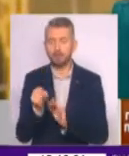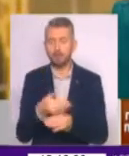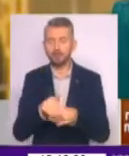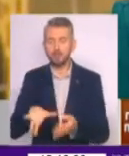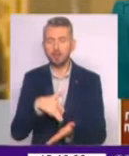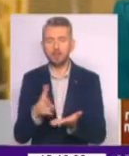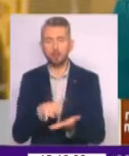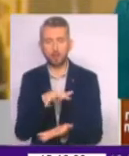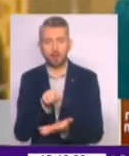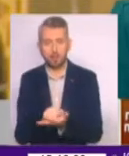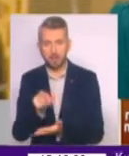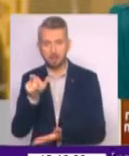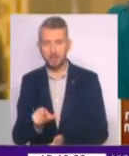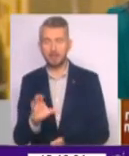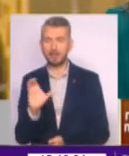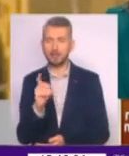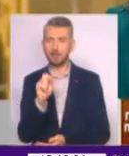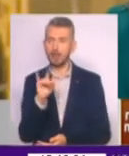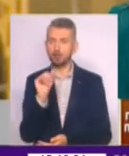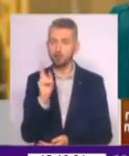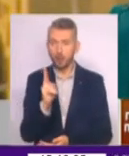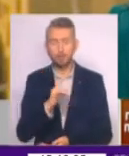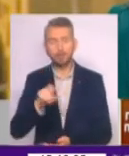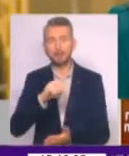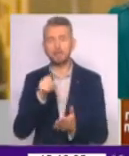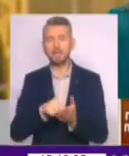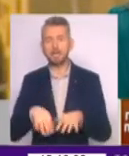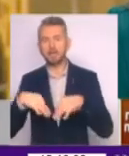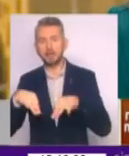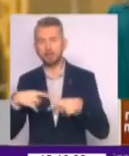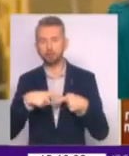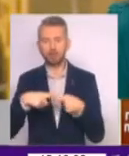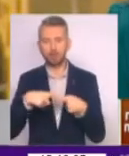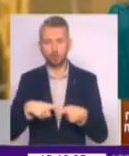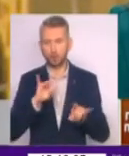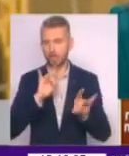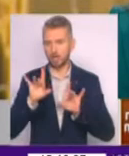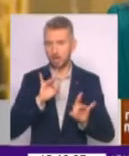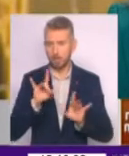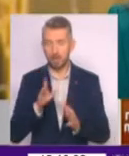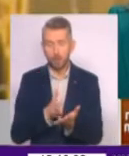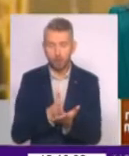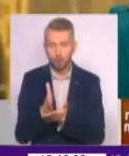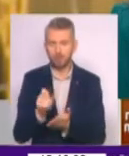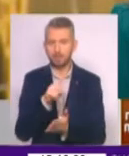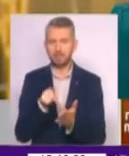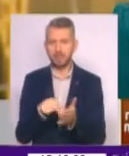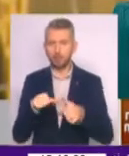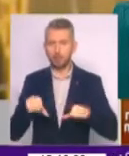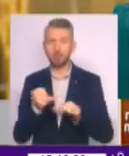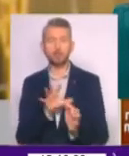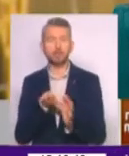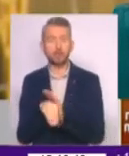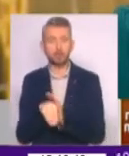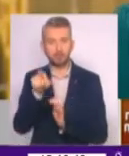якою опікується пан Сергій Харчук. Ну, звичайно, нагадаю, питання транспорту, зв'язку та реклами. Це профільні питання комісії, до складу якої входить пан